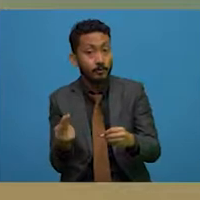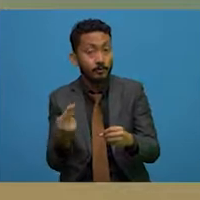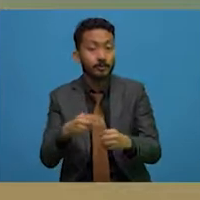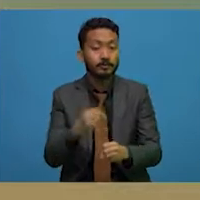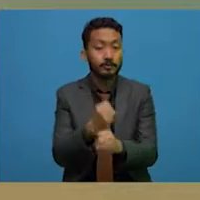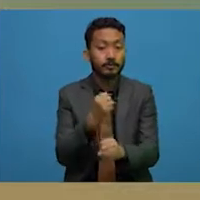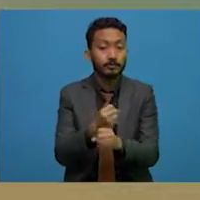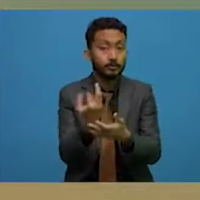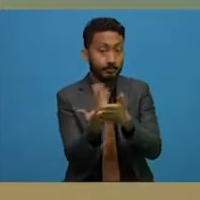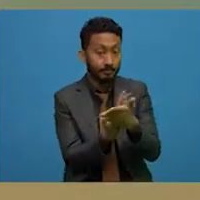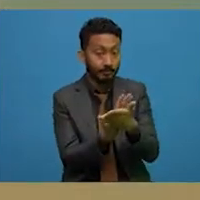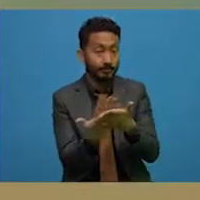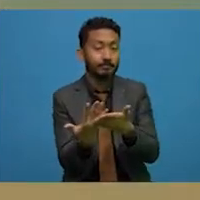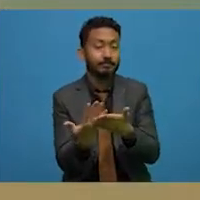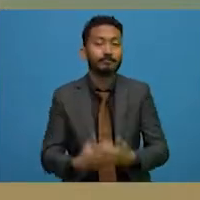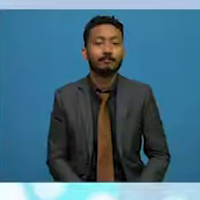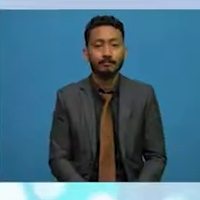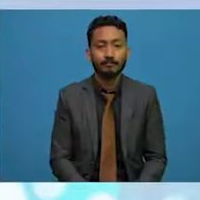menghasilkan projek multimedia.